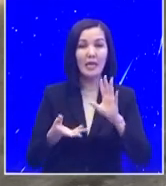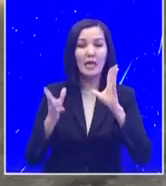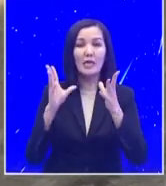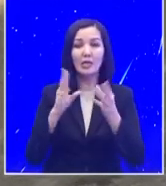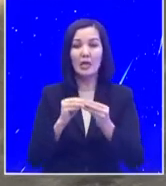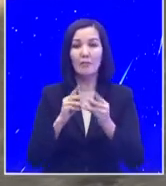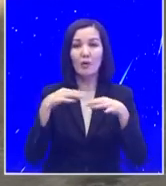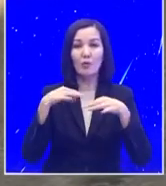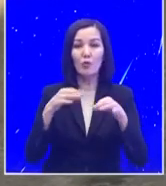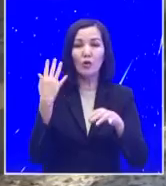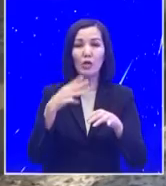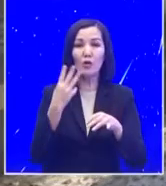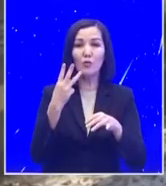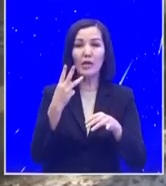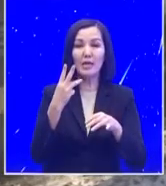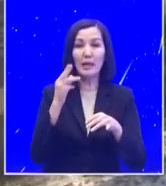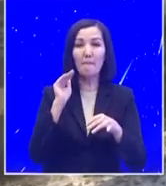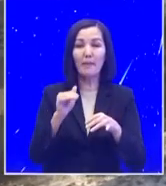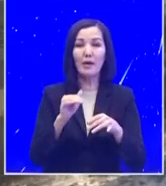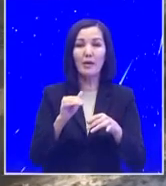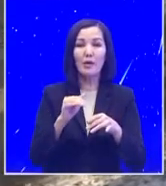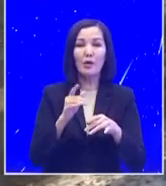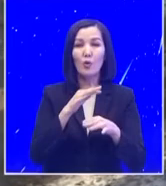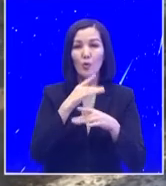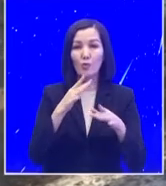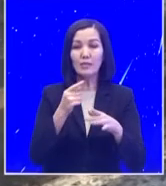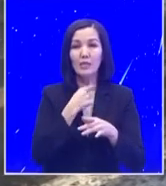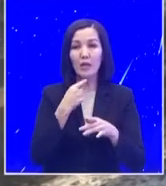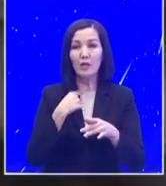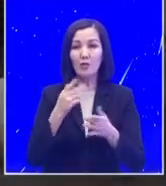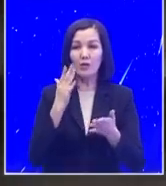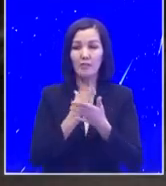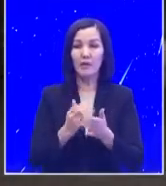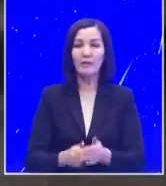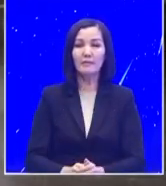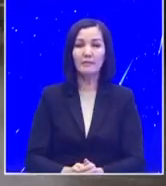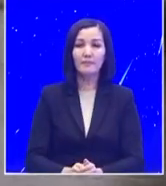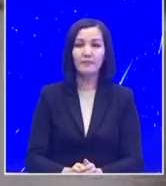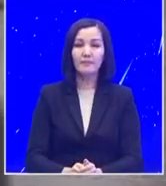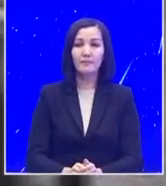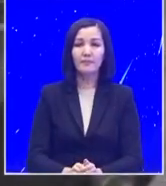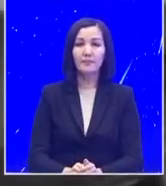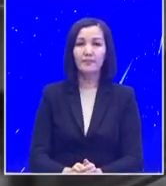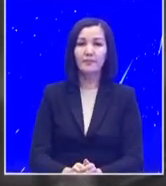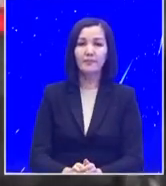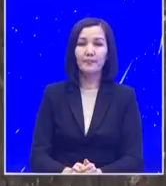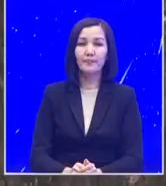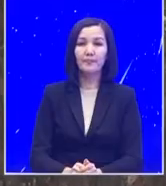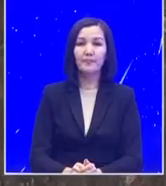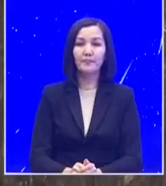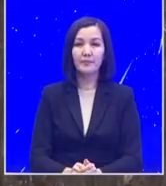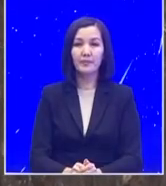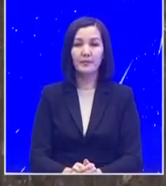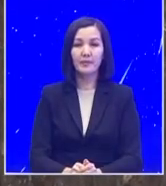саны 52 мыңнан асатын көрінеді. Оның біразы Талдықорған өңірінде жүр. Алмат Хамит, Мәди Байбосынов, Жетсу